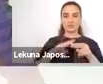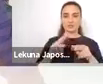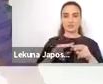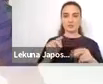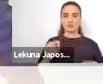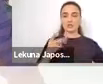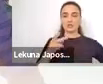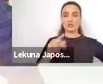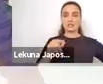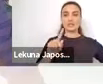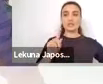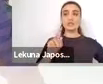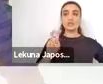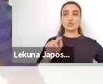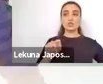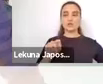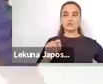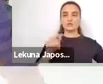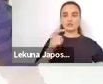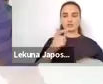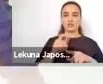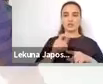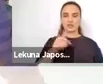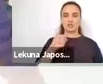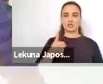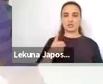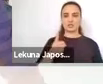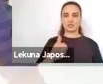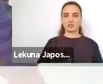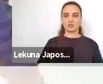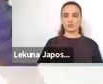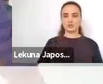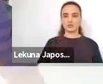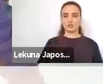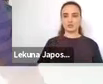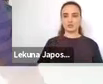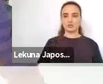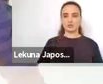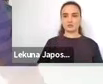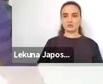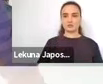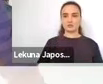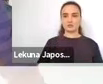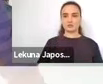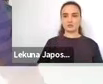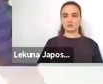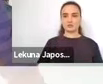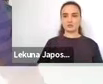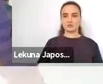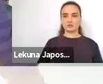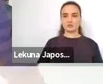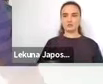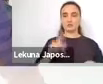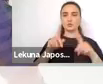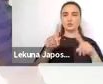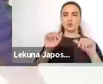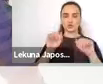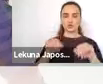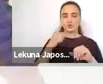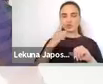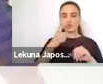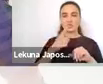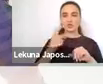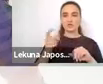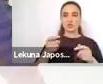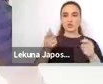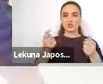ანუ ეს რაზე მიუთითებს, ხო, ეს ძალიან კარგია. აი ზოგჯერ შეიძლება შენიშნა მისცენ, რომ რასაკეთებ, როგორ აგდებ ხო ზებრას ჯამში,